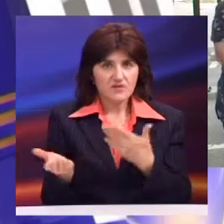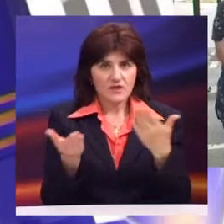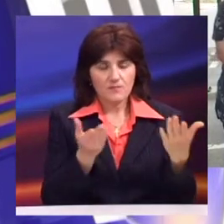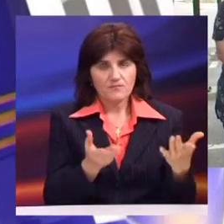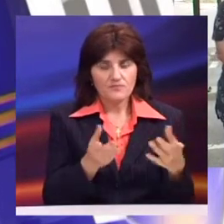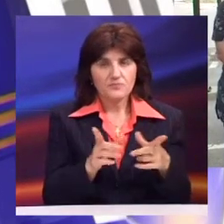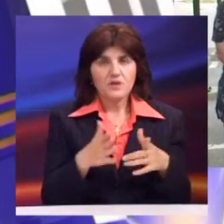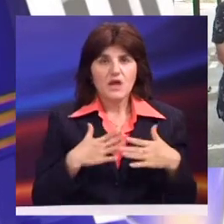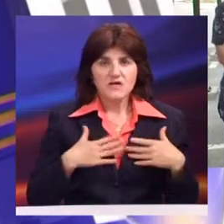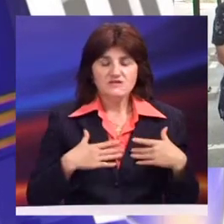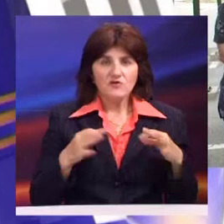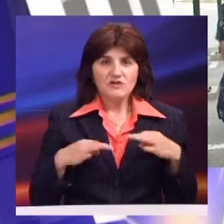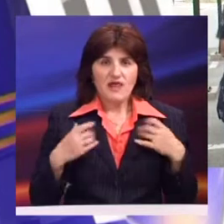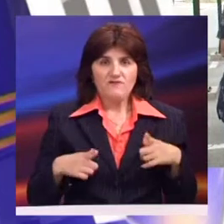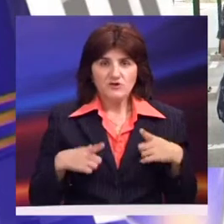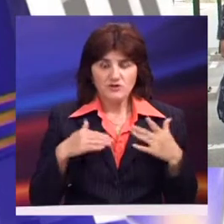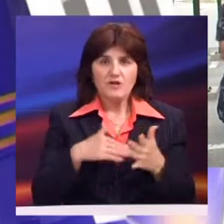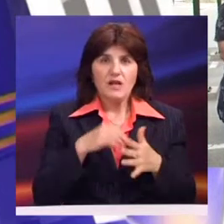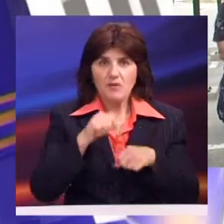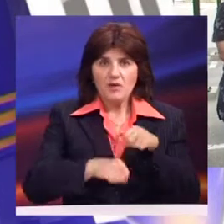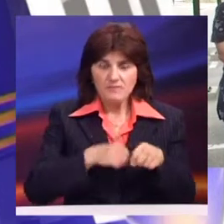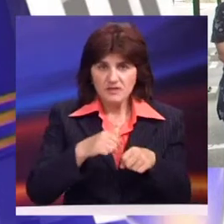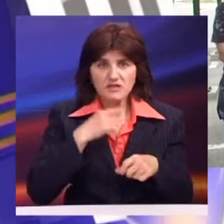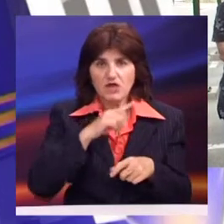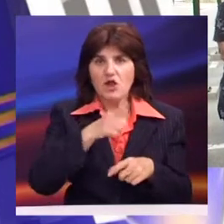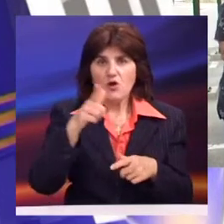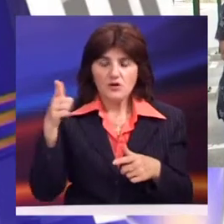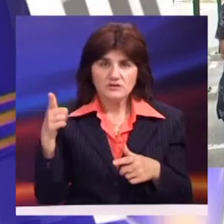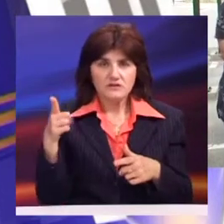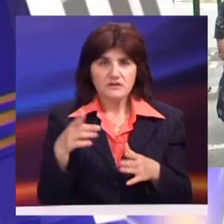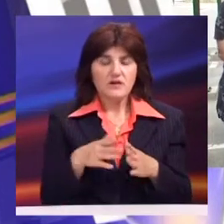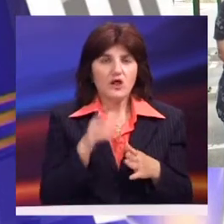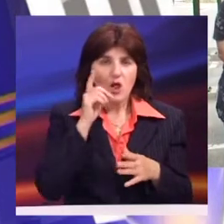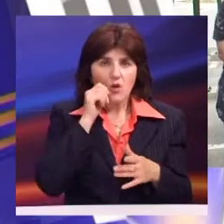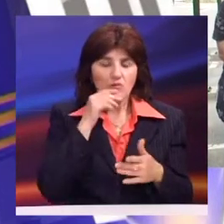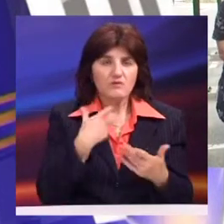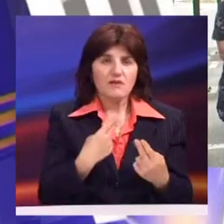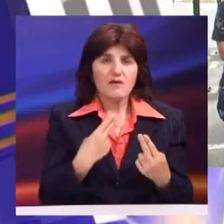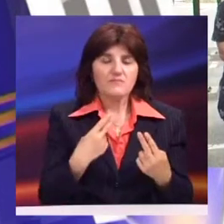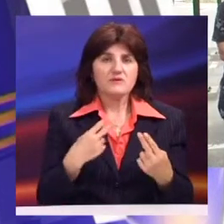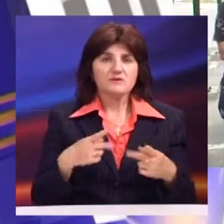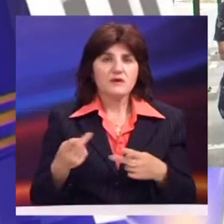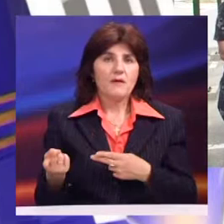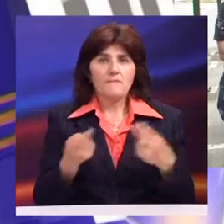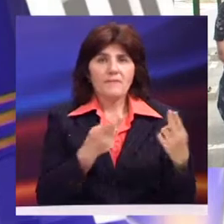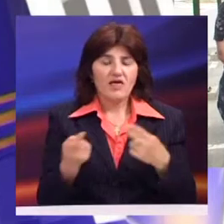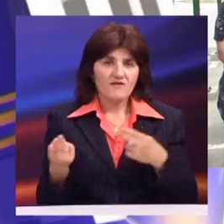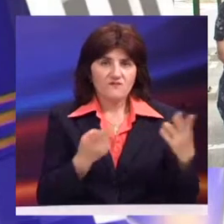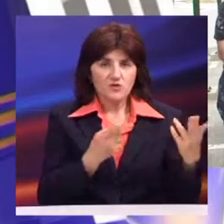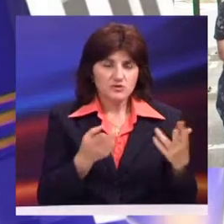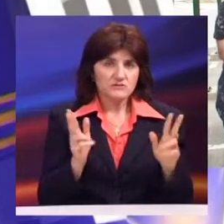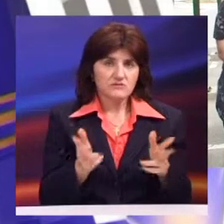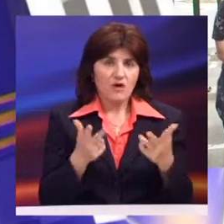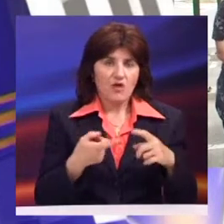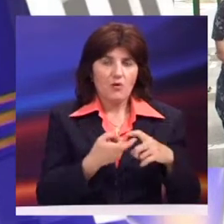korisnike da utiču i na svoj zdravi život i na zdravi život ostalih sugrađana, jer znamo da je to najzdravije prevozno sredstvo, tako